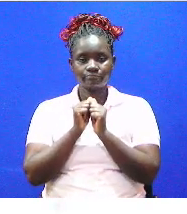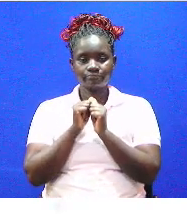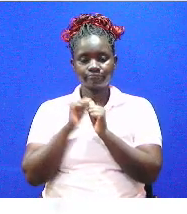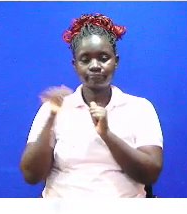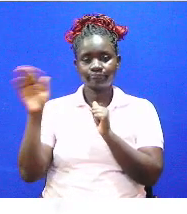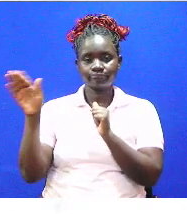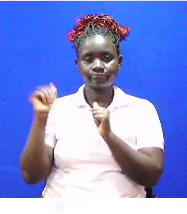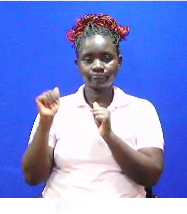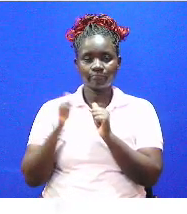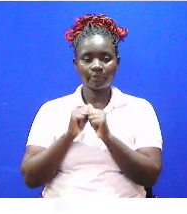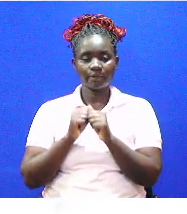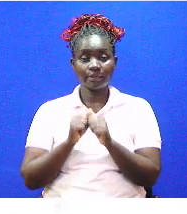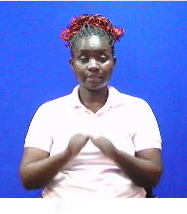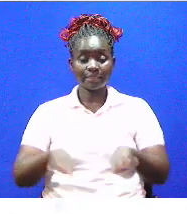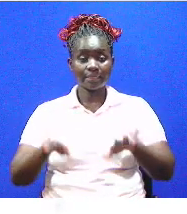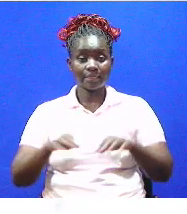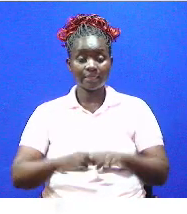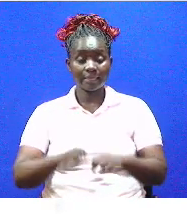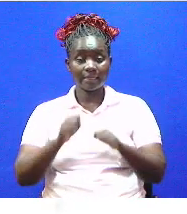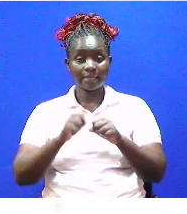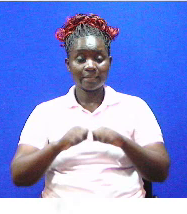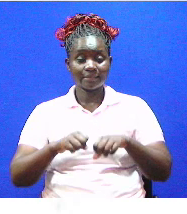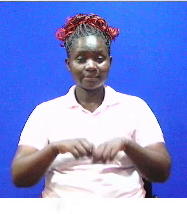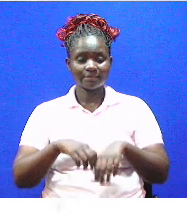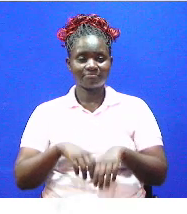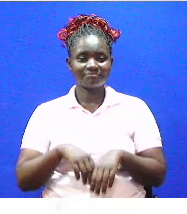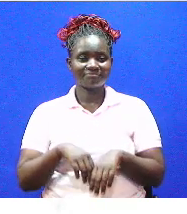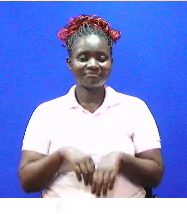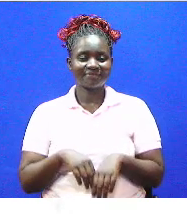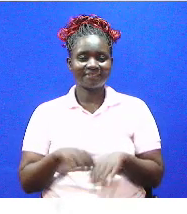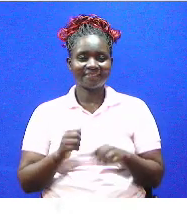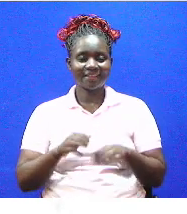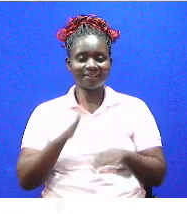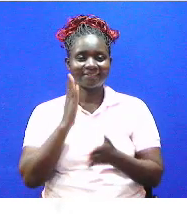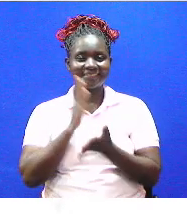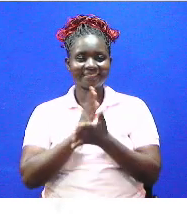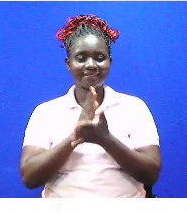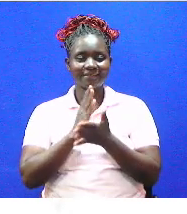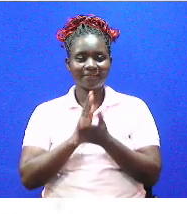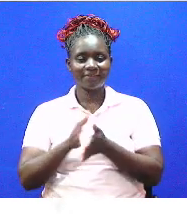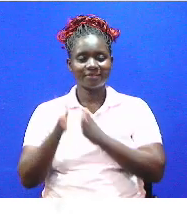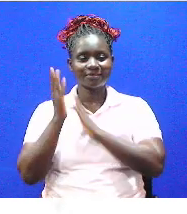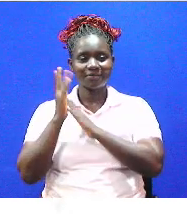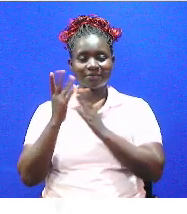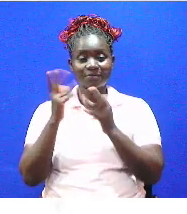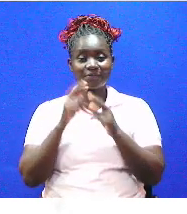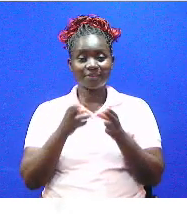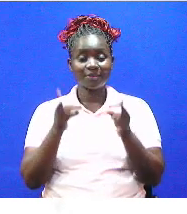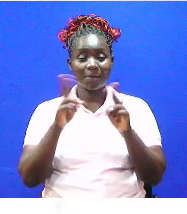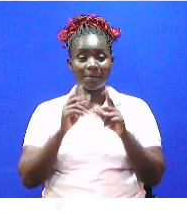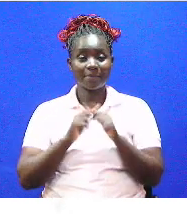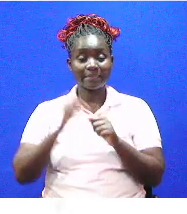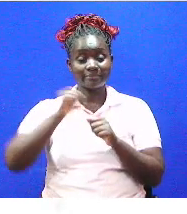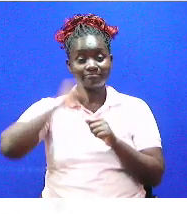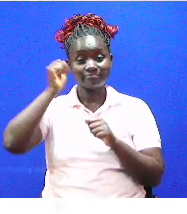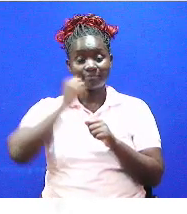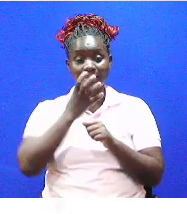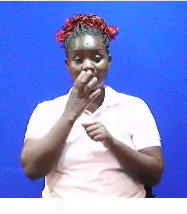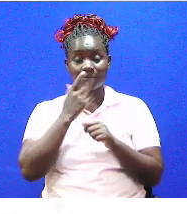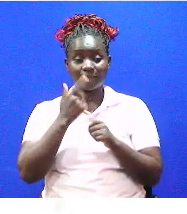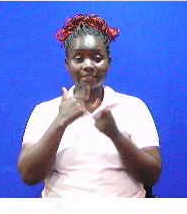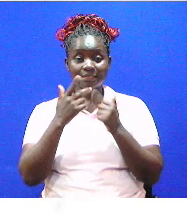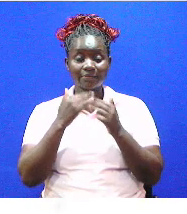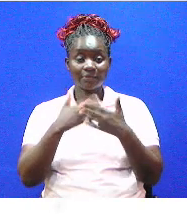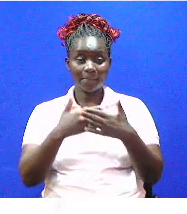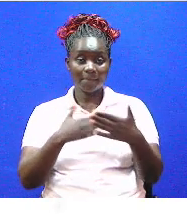ni gobwabe kire katikati yo mchobo songo unanchire moyo kunyara gotene ndio kurobe kana uko kubo igoko takole kana asikole nde ODM bate biru na maiga